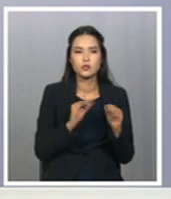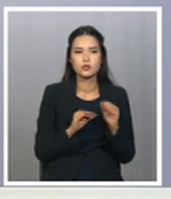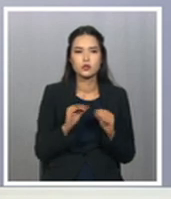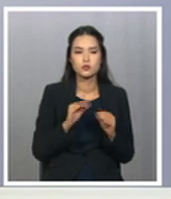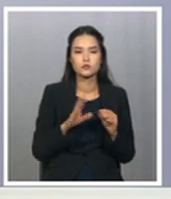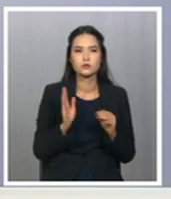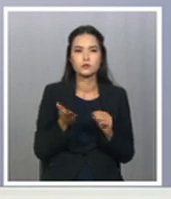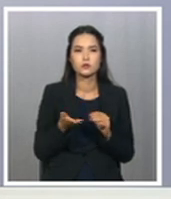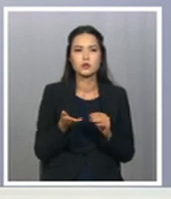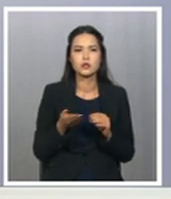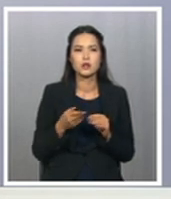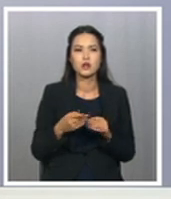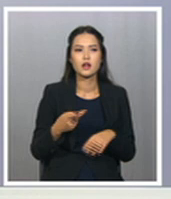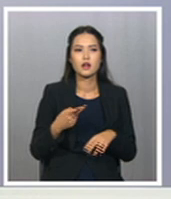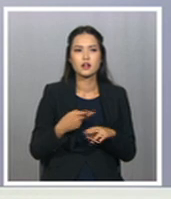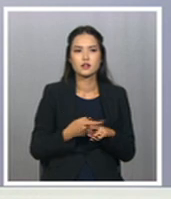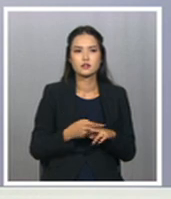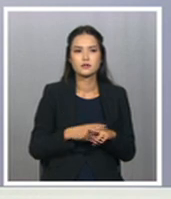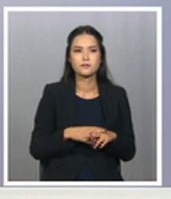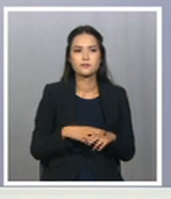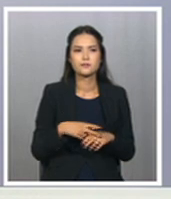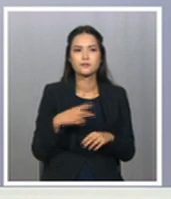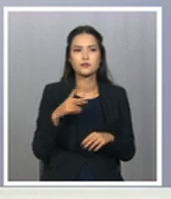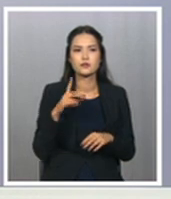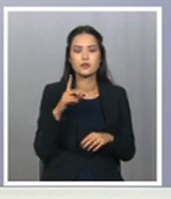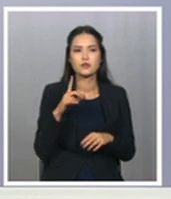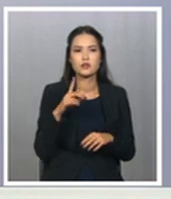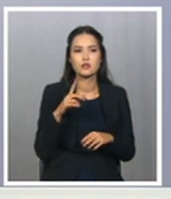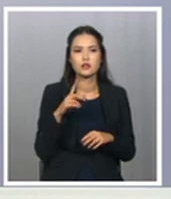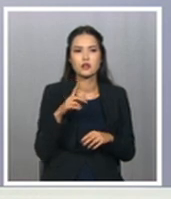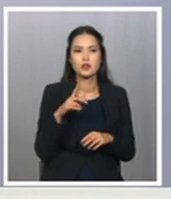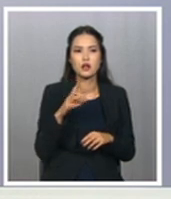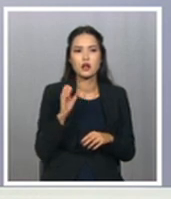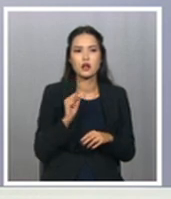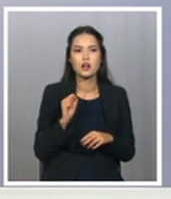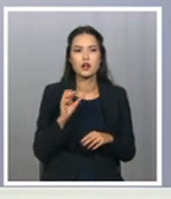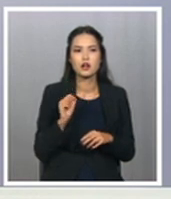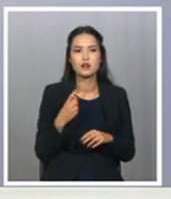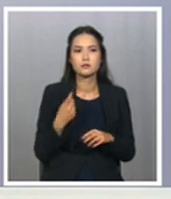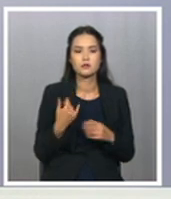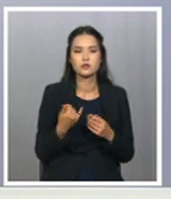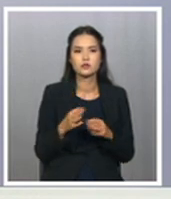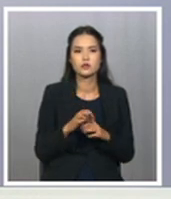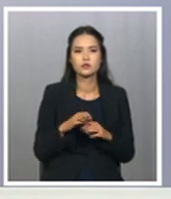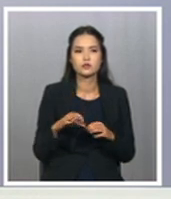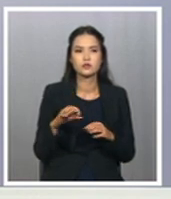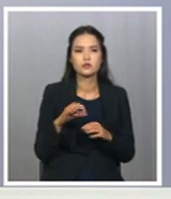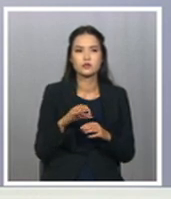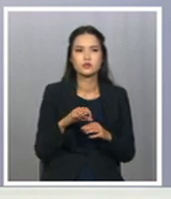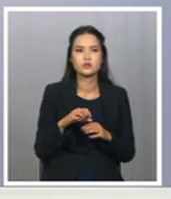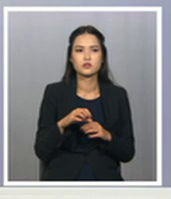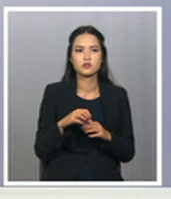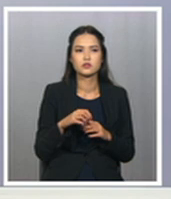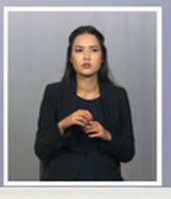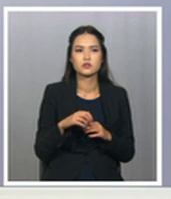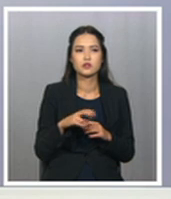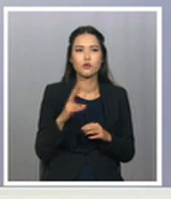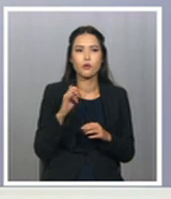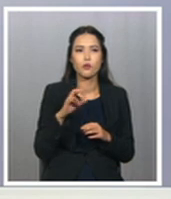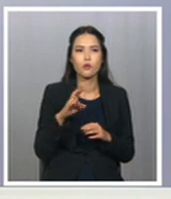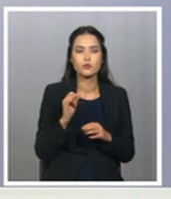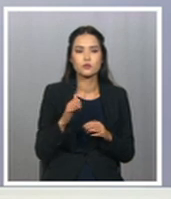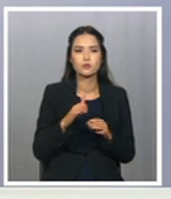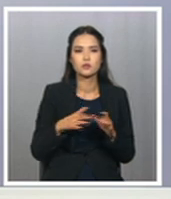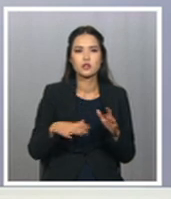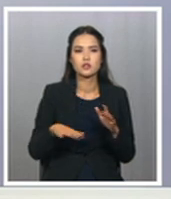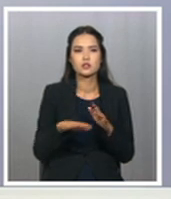Және осы доғаның ұзындығы, AA1 доғасының ұзындығы, ол конустың табанының